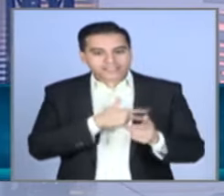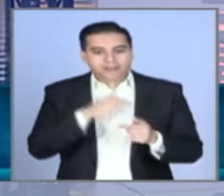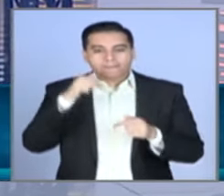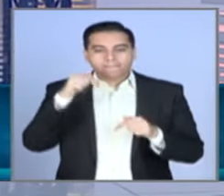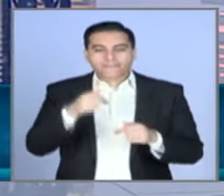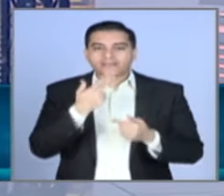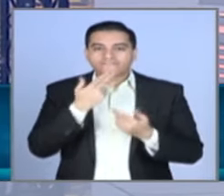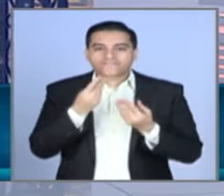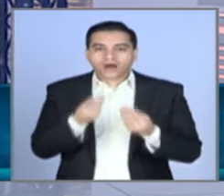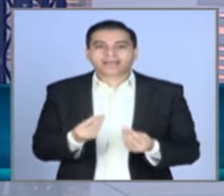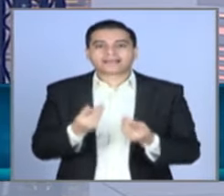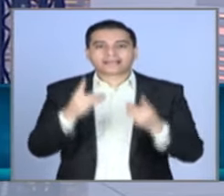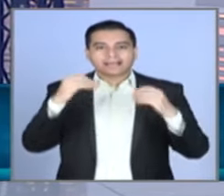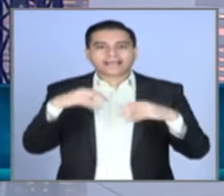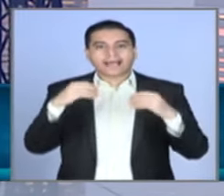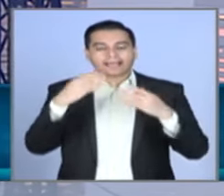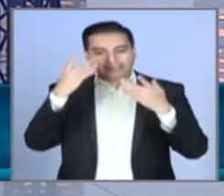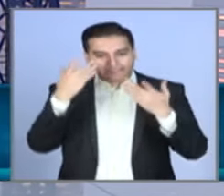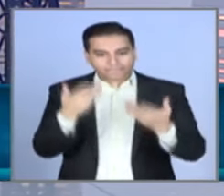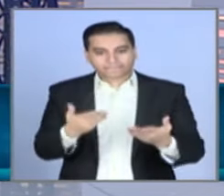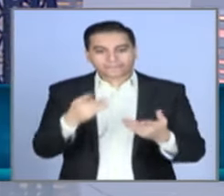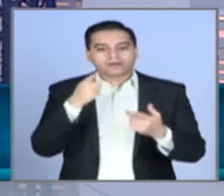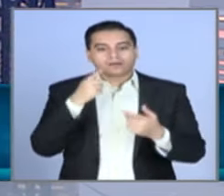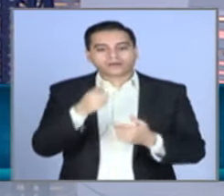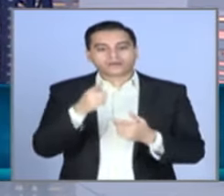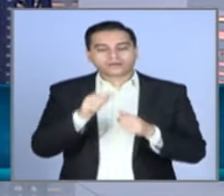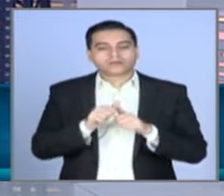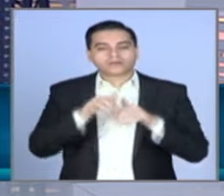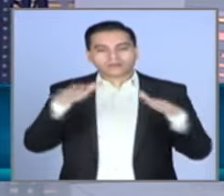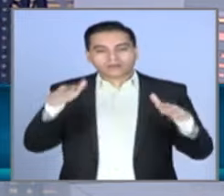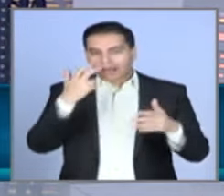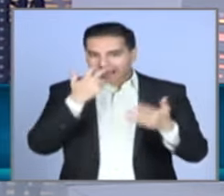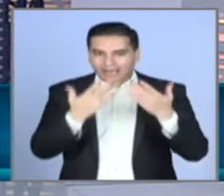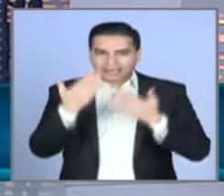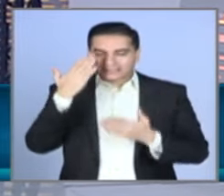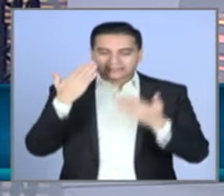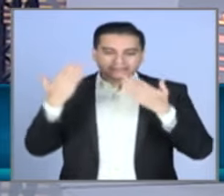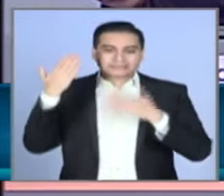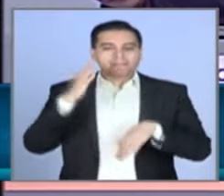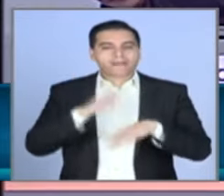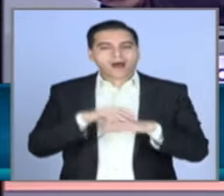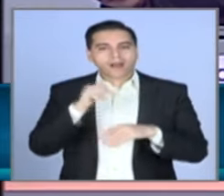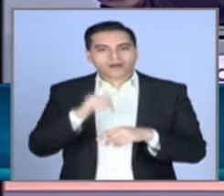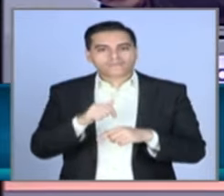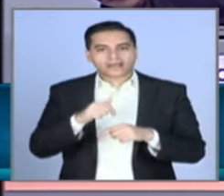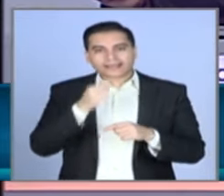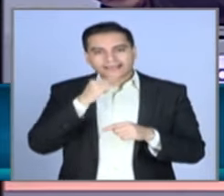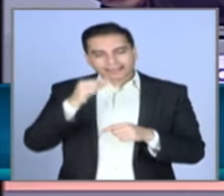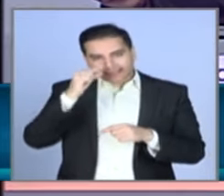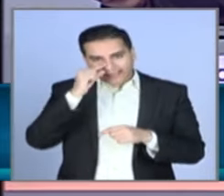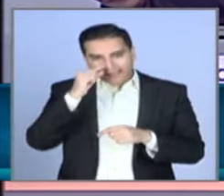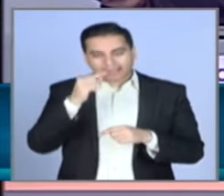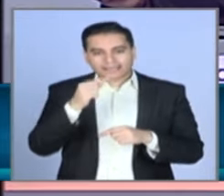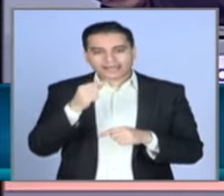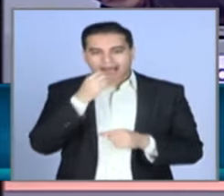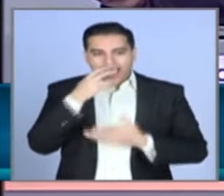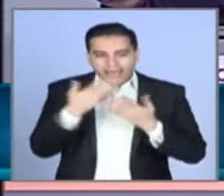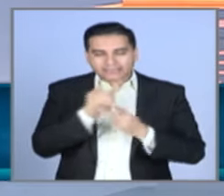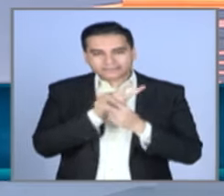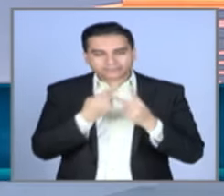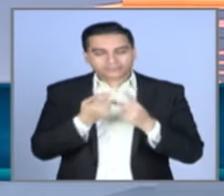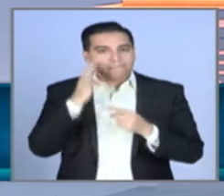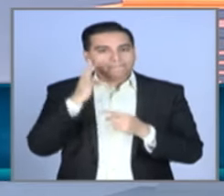12-1986، مقالات كان بينشرها في مناسبات دينية.